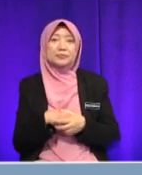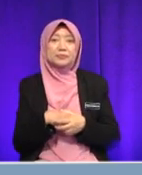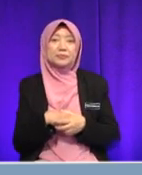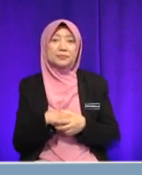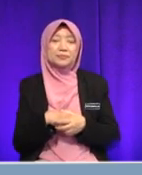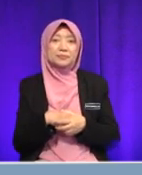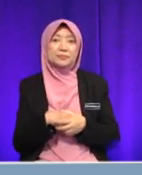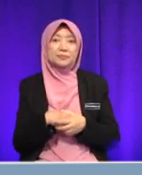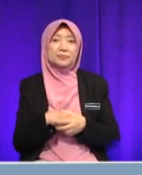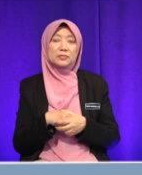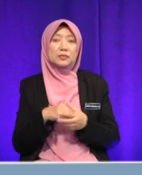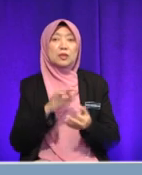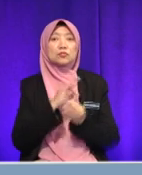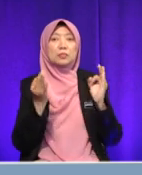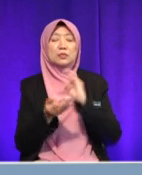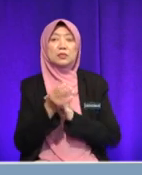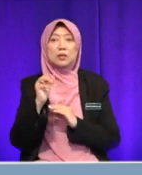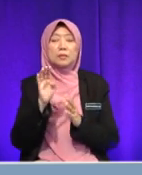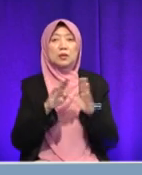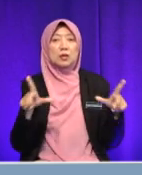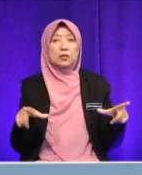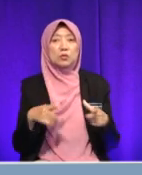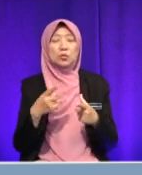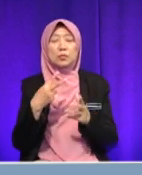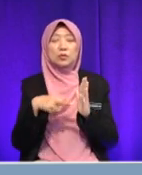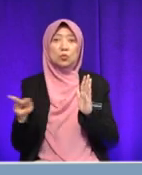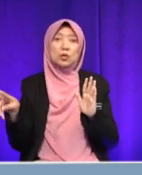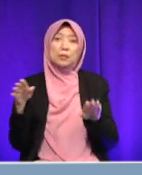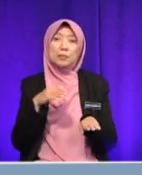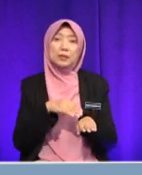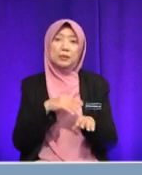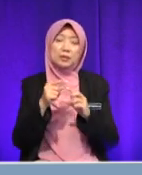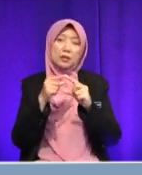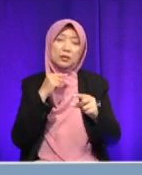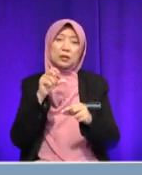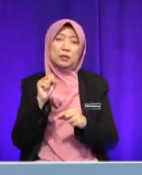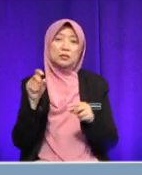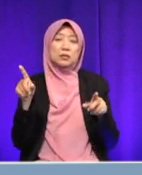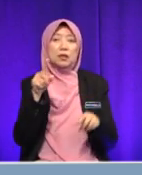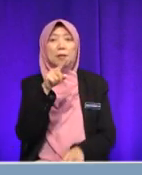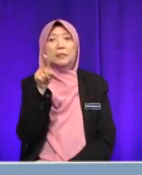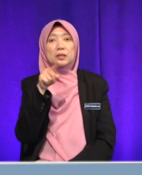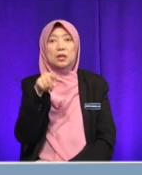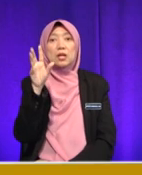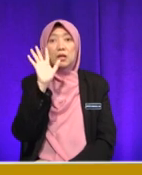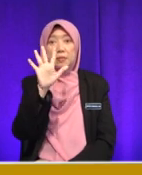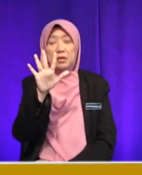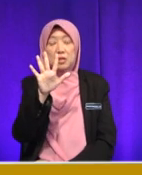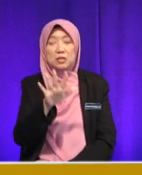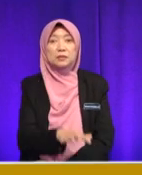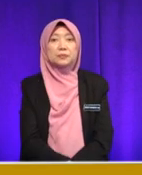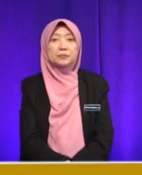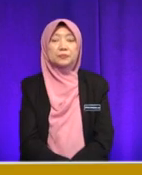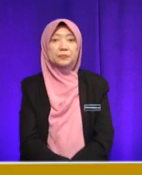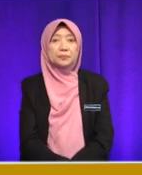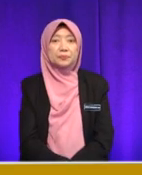Jawapan saya, transformasi M berlaku pantulan pada garis X sama dengan 5. Pantulan pada garis X